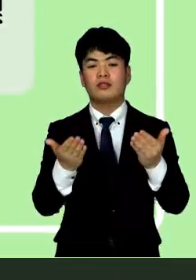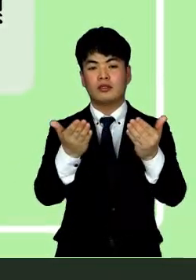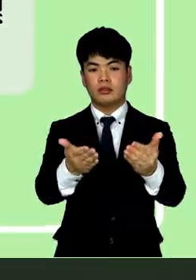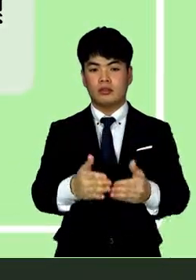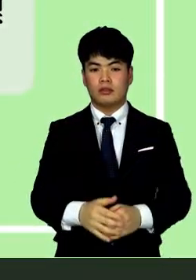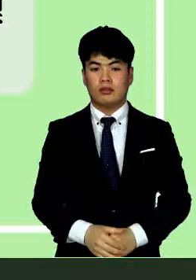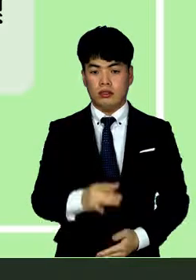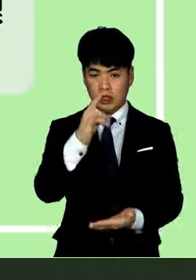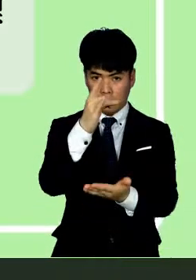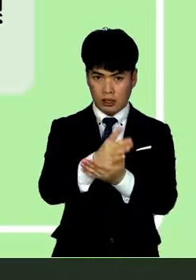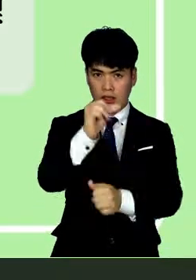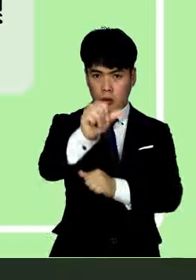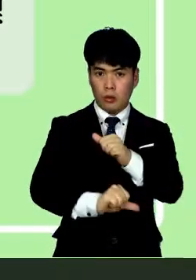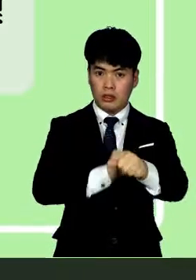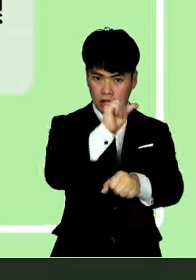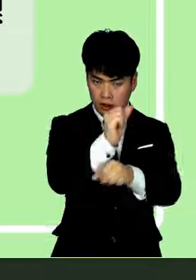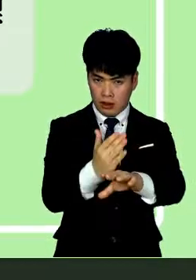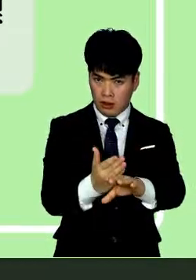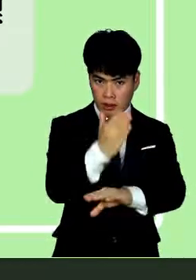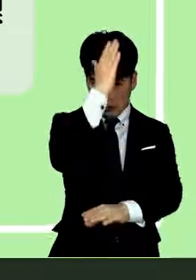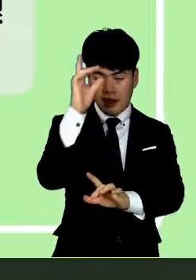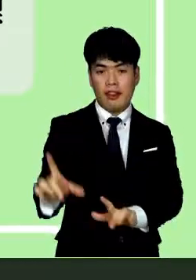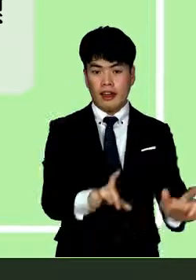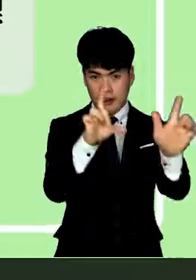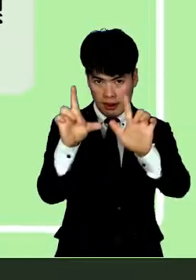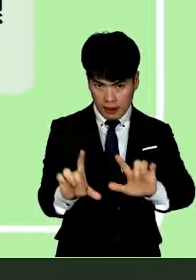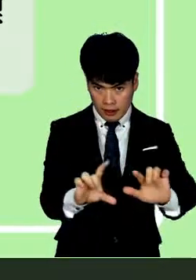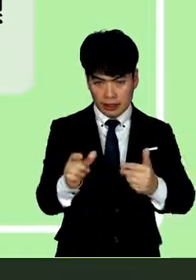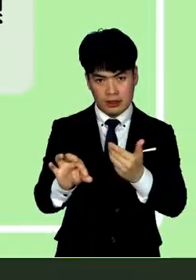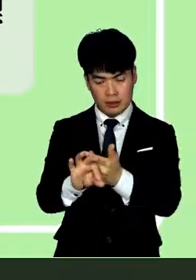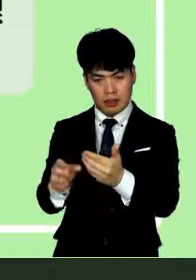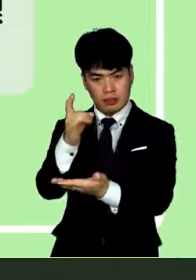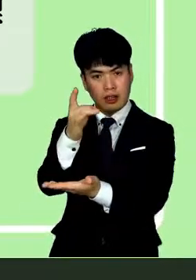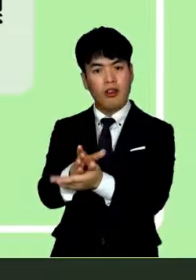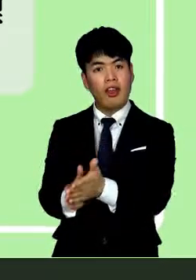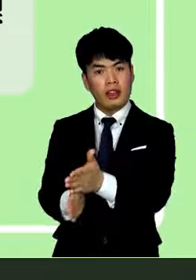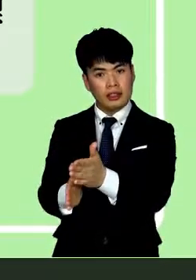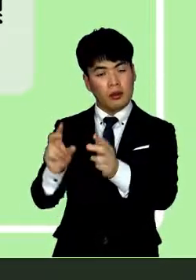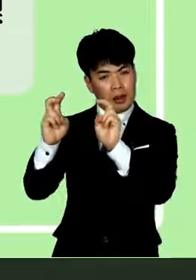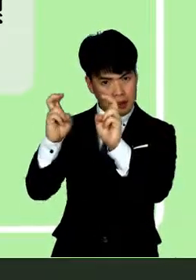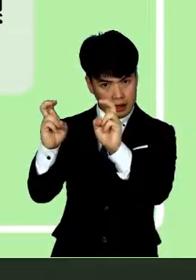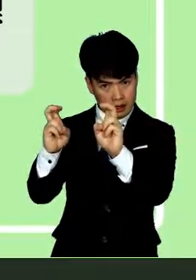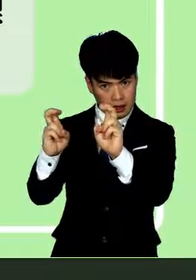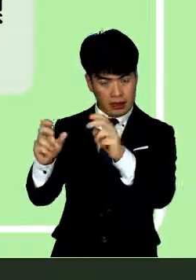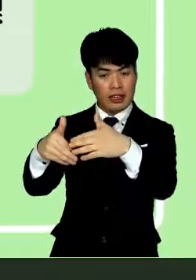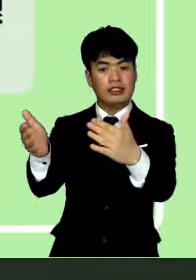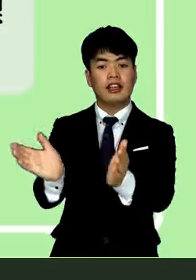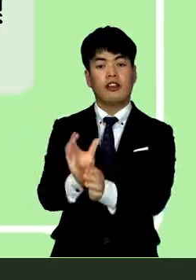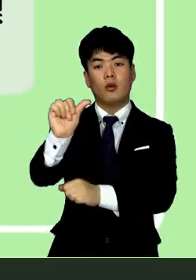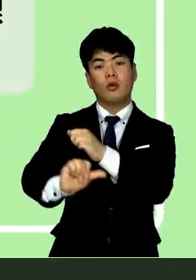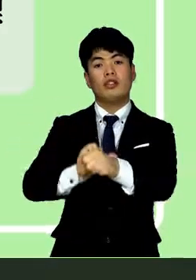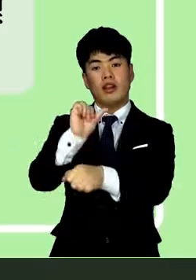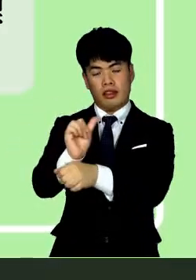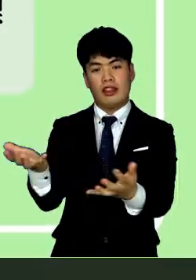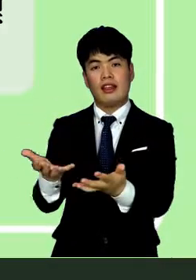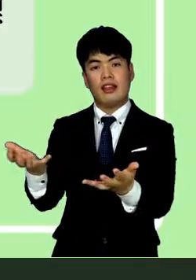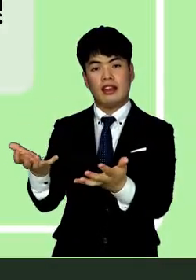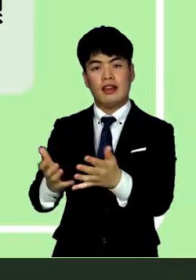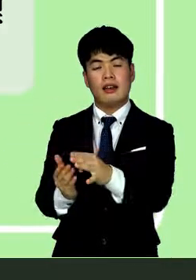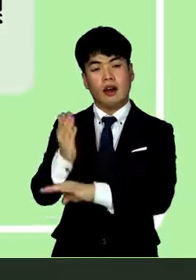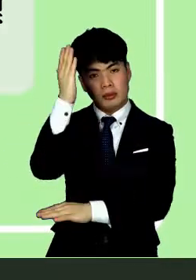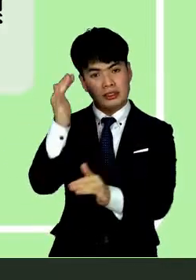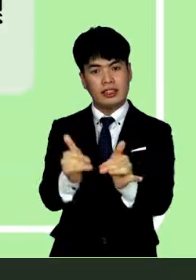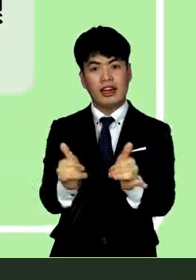천안에 5년 이상 상시 거주하거나 천안 소재 기관, 단체에서 5년 이상 근무하고 있는 시민으로 해당 분야에